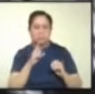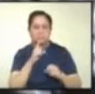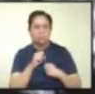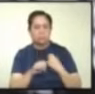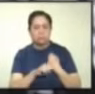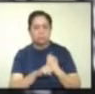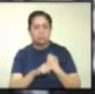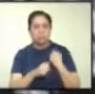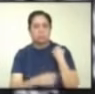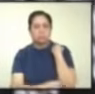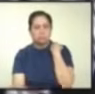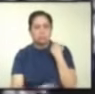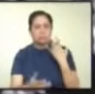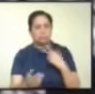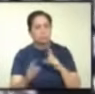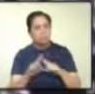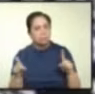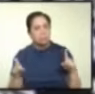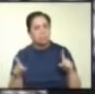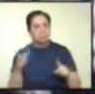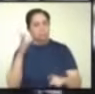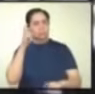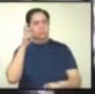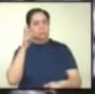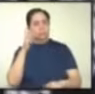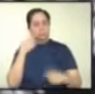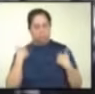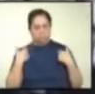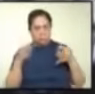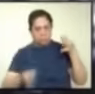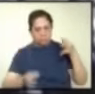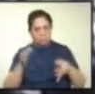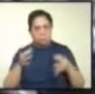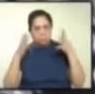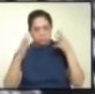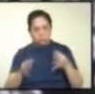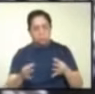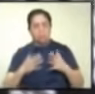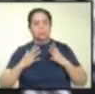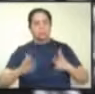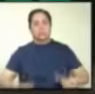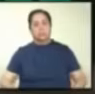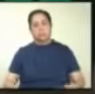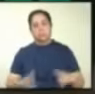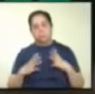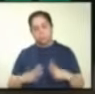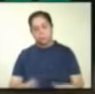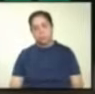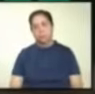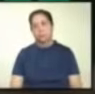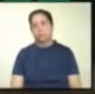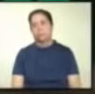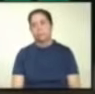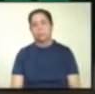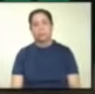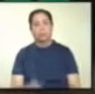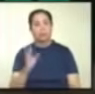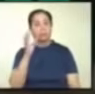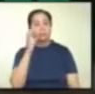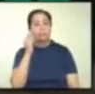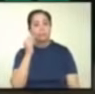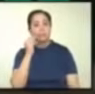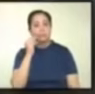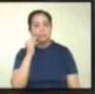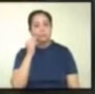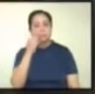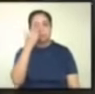walang-wala po talaga kami noon. Pero yung pagkarinig ko na may justisya, nawayan po kayo. Pero si Sandy Morales,